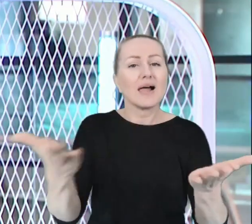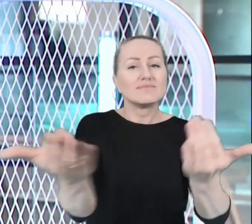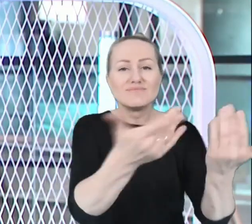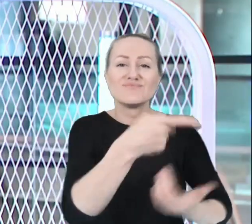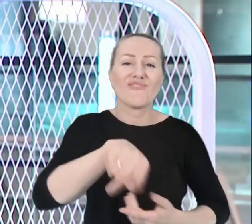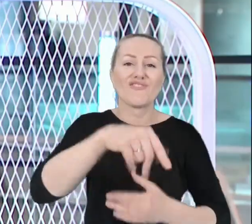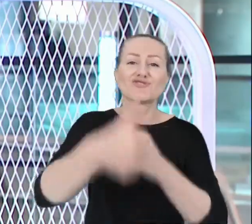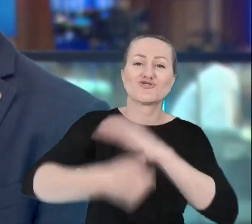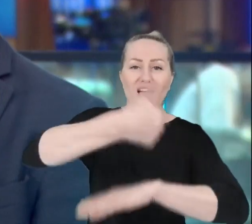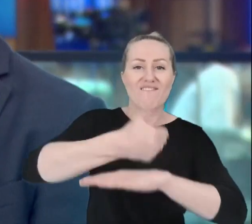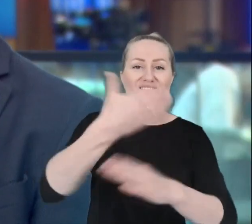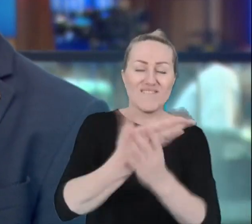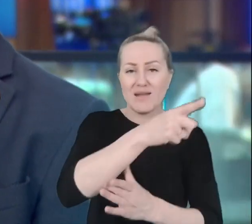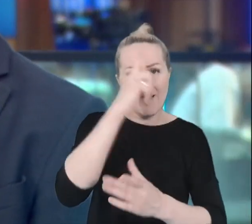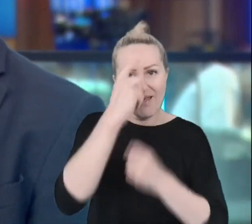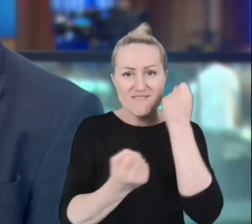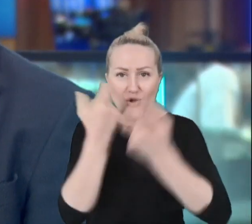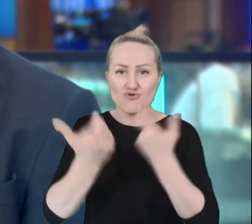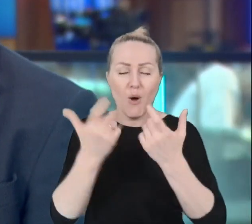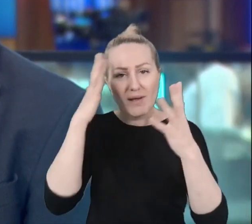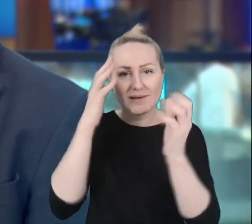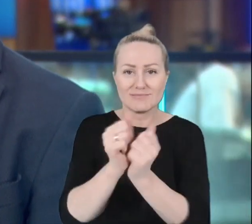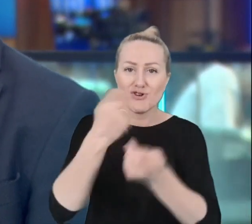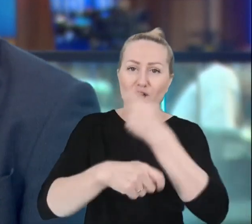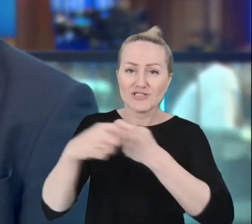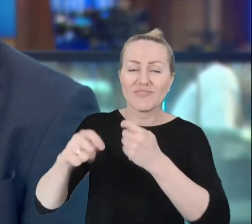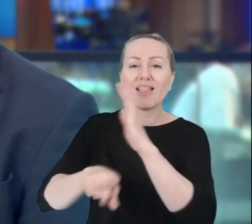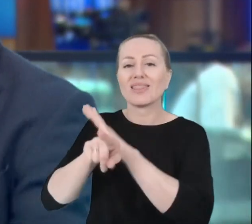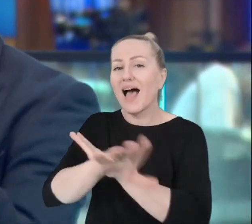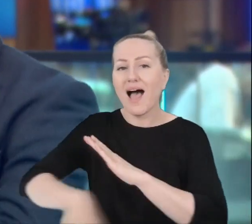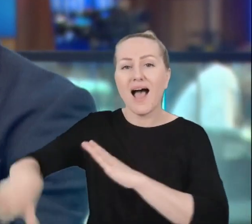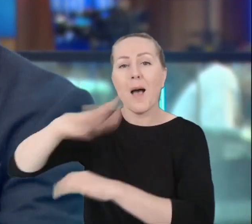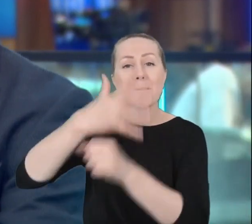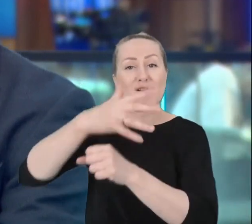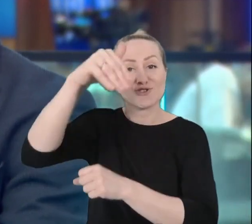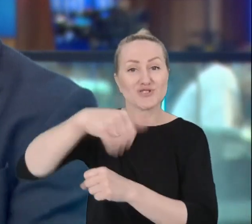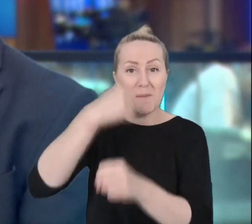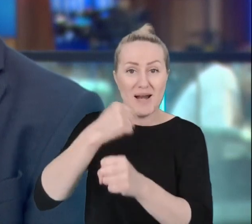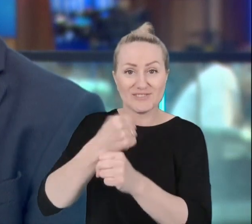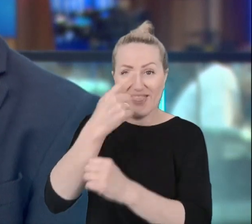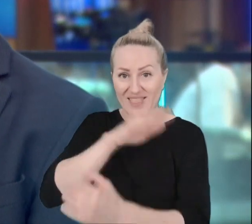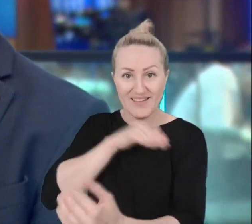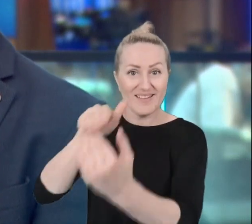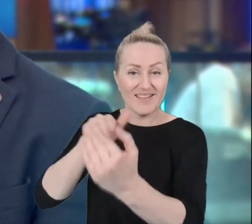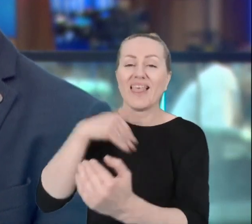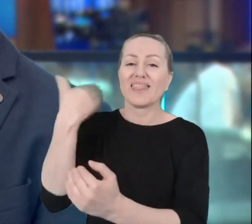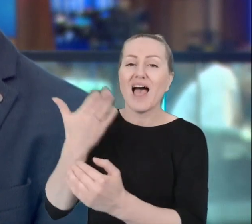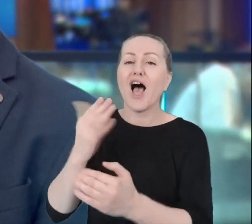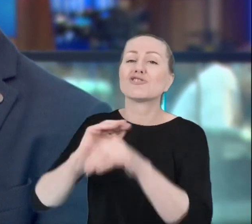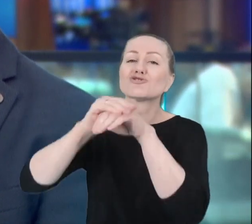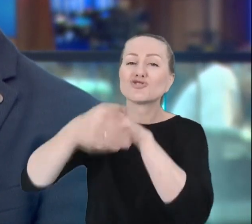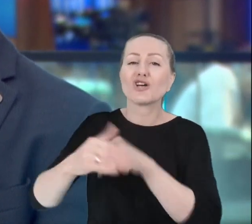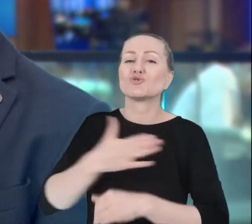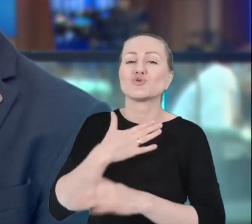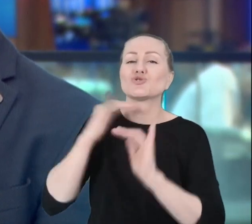to rozwiązanie dla, nie wiem, 50 tysięcy pracowników, co tak. może ich uszczęśliwić. Tak. I myślę, że jakbym